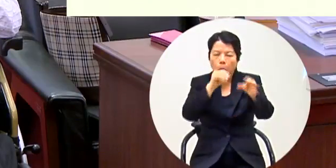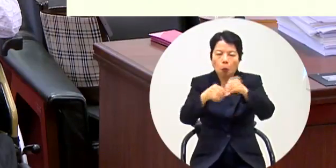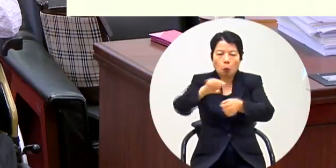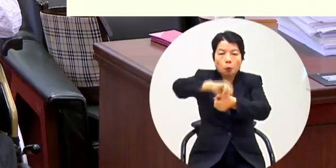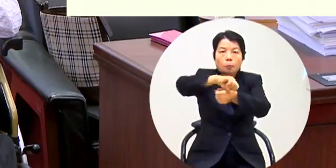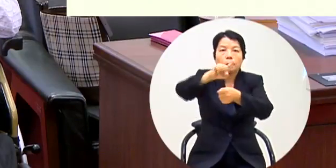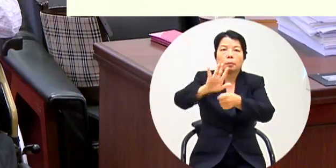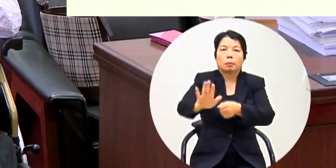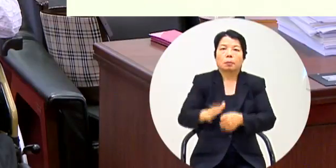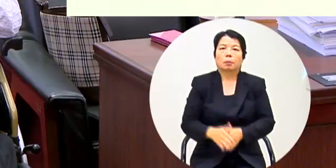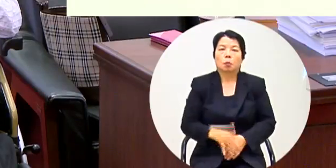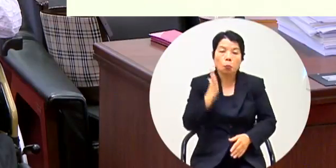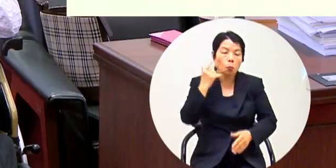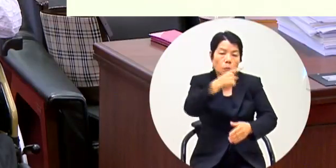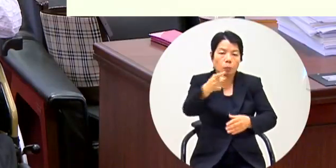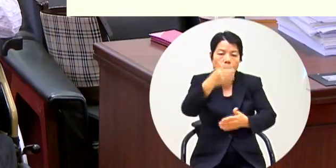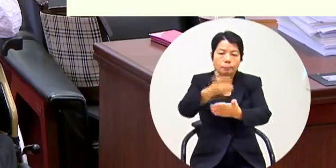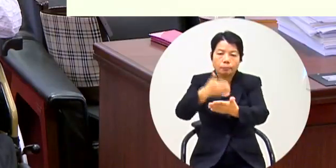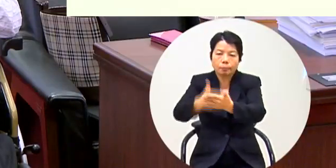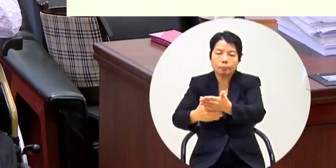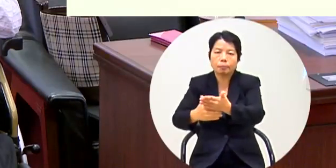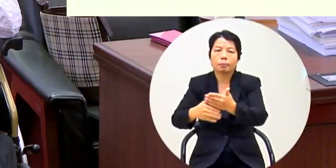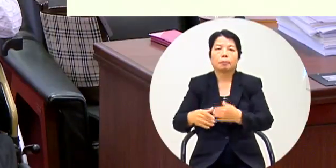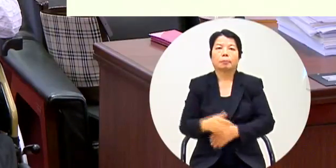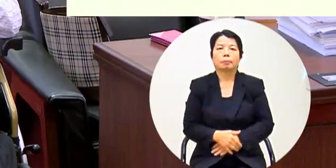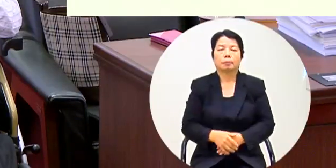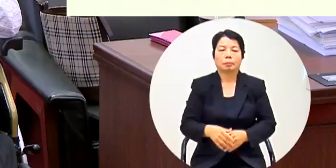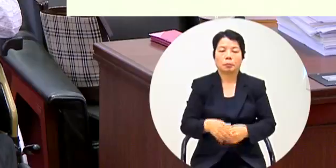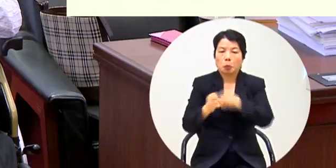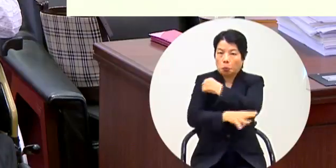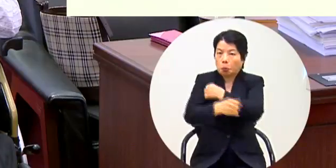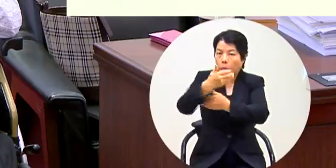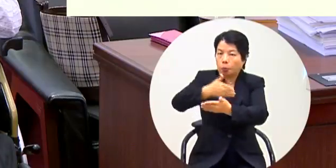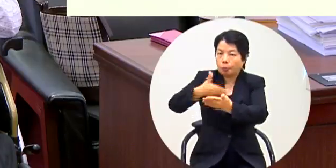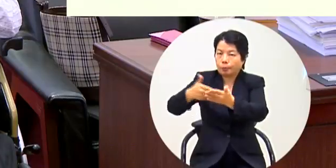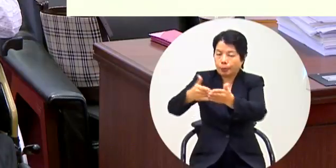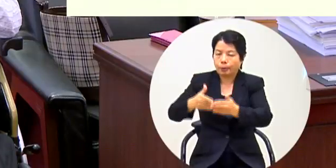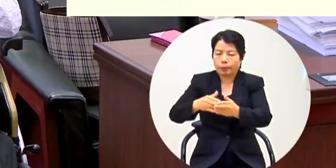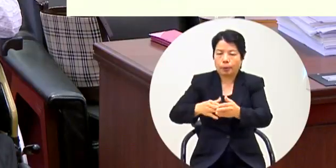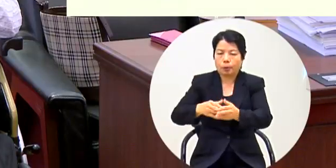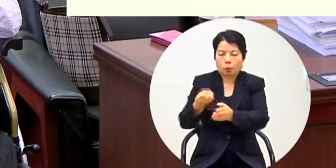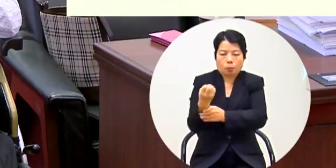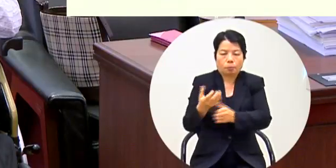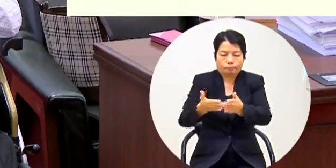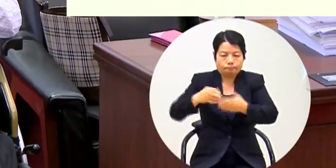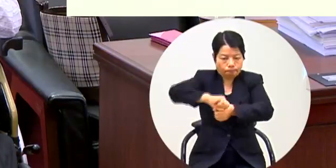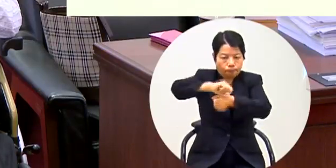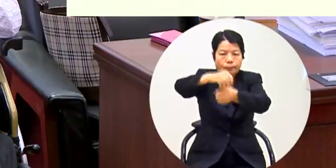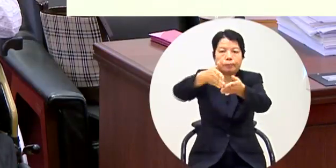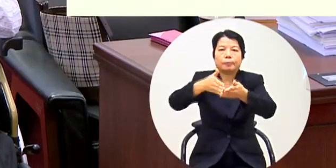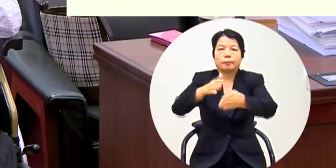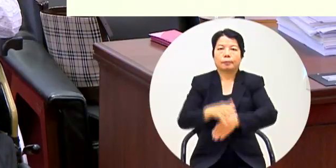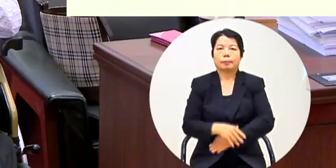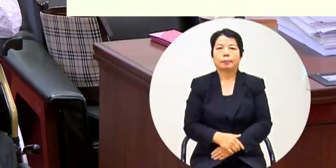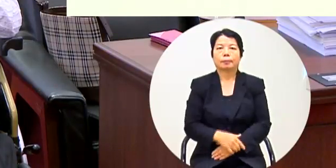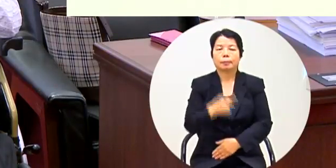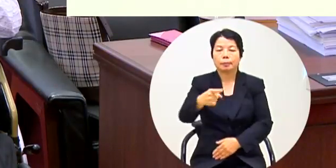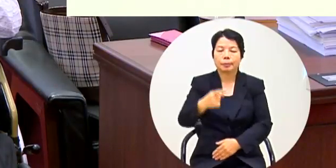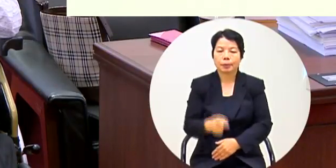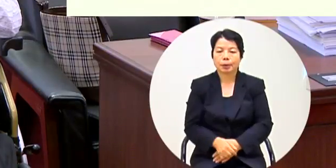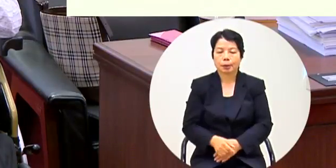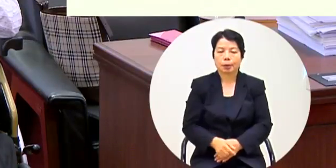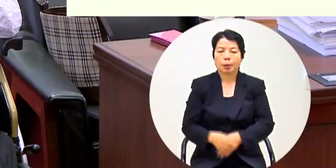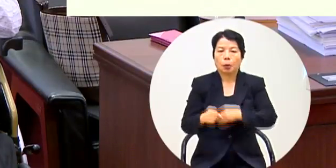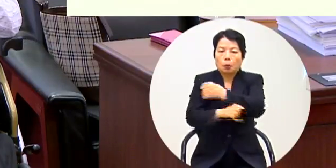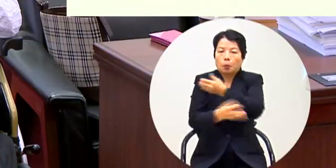以及降载的这个弹性就要更大一点哈。那再来就是说，把这个燃煤的部分改换成天然气的这